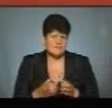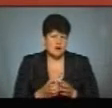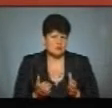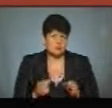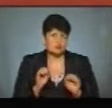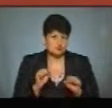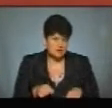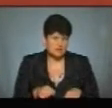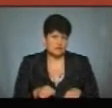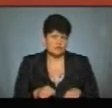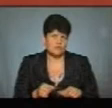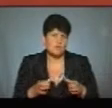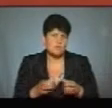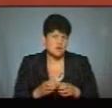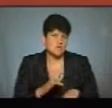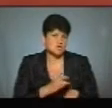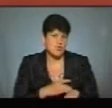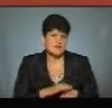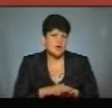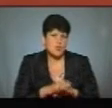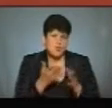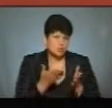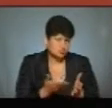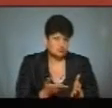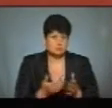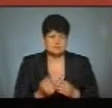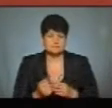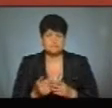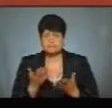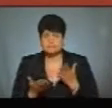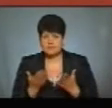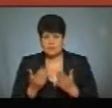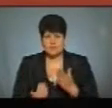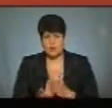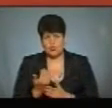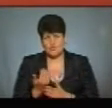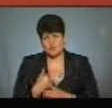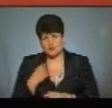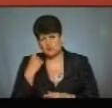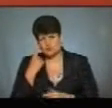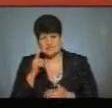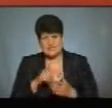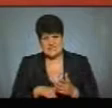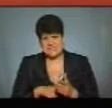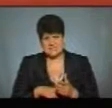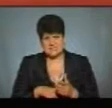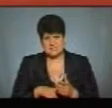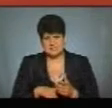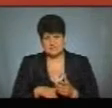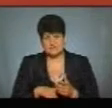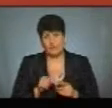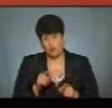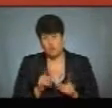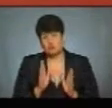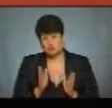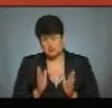в тому числі і в партії «Слуга народу», от, але на оновлення, я думаю, надіятися